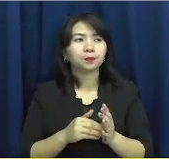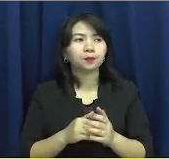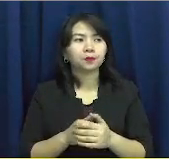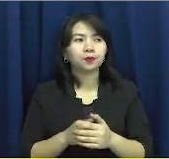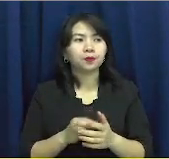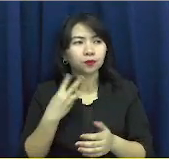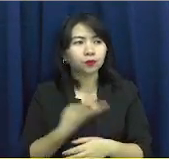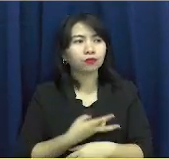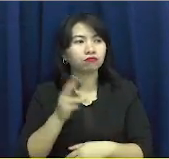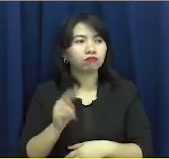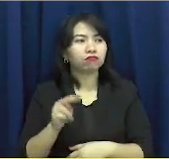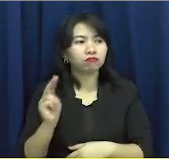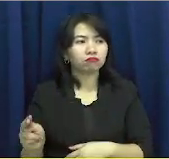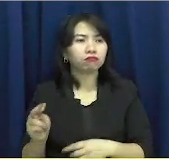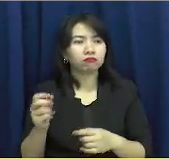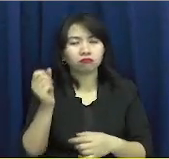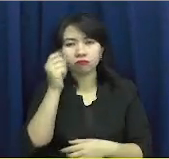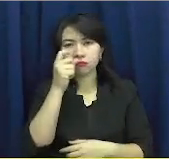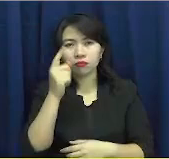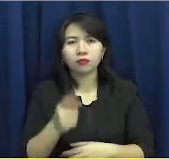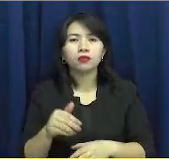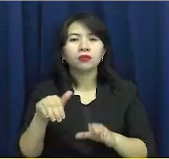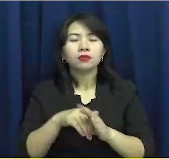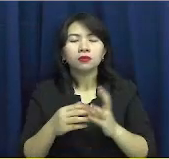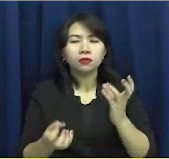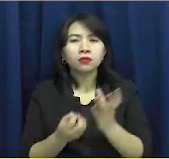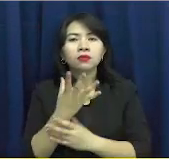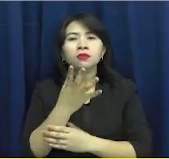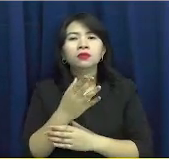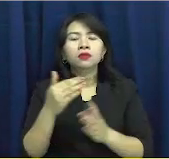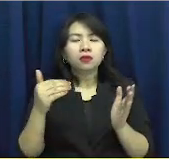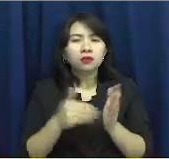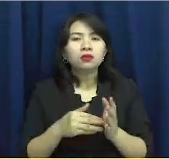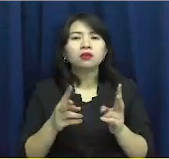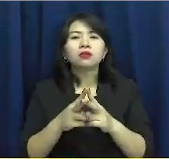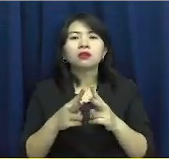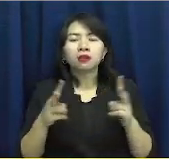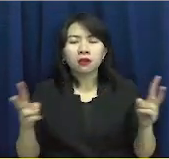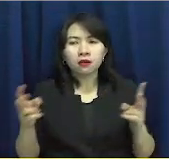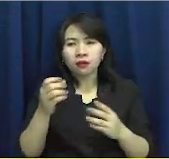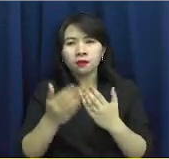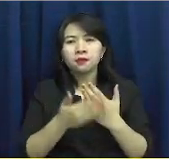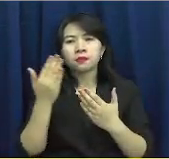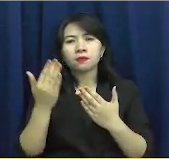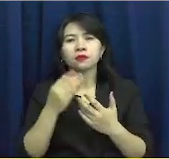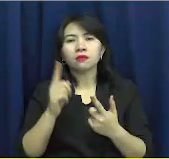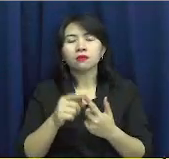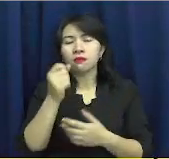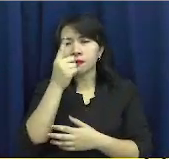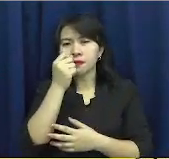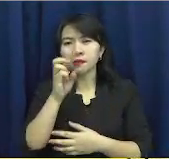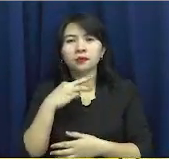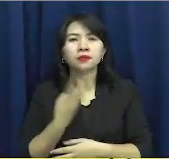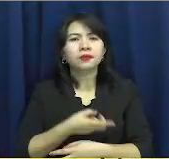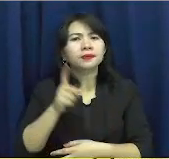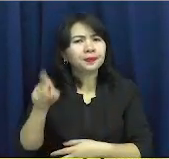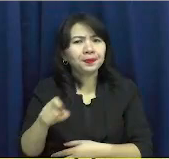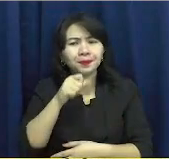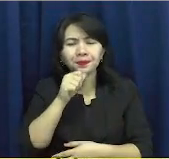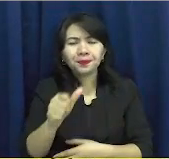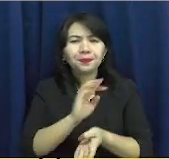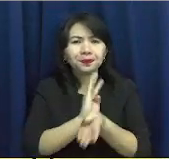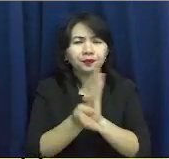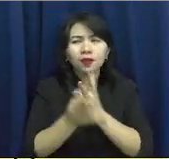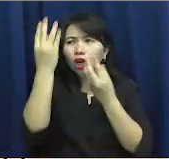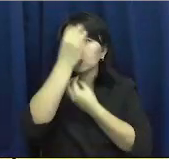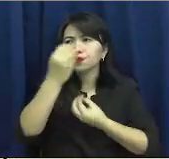po natin, pagdating sa paglago, napakasimple lang ng equation. Huwag nating i-confuse yung sarili